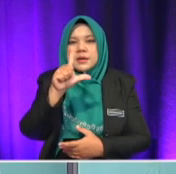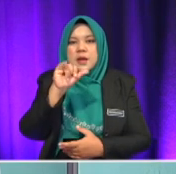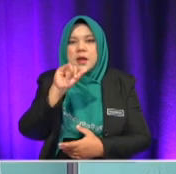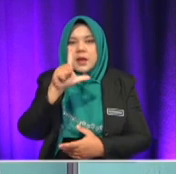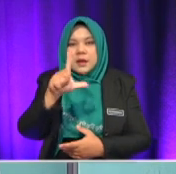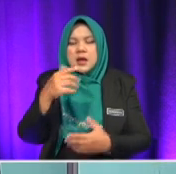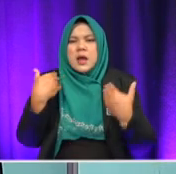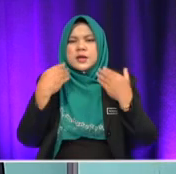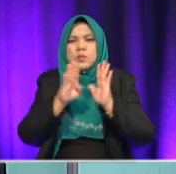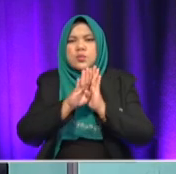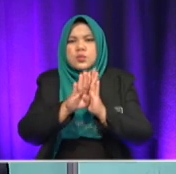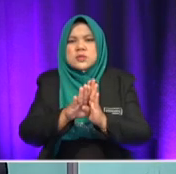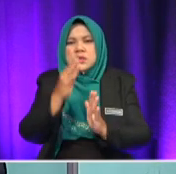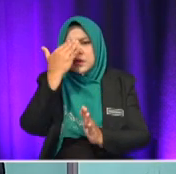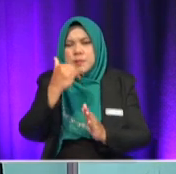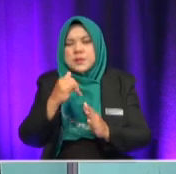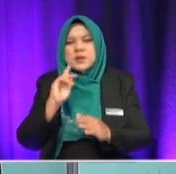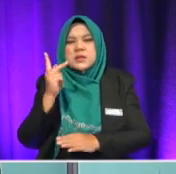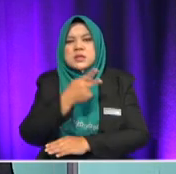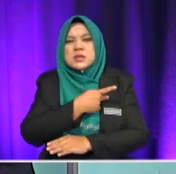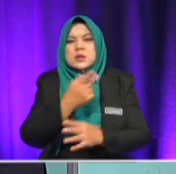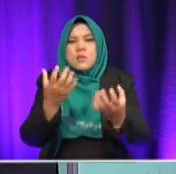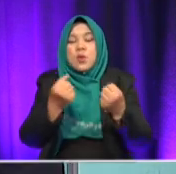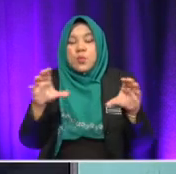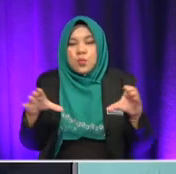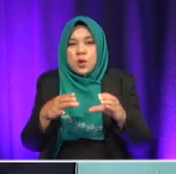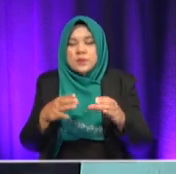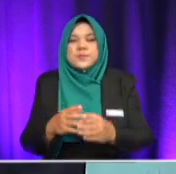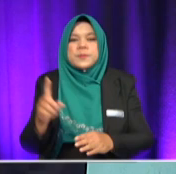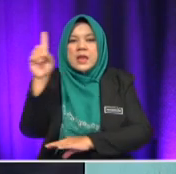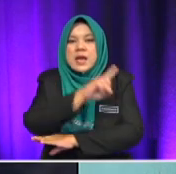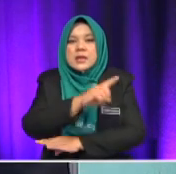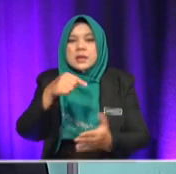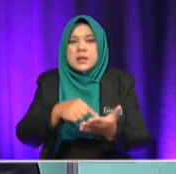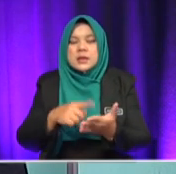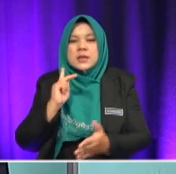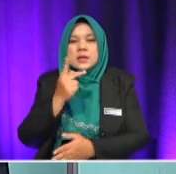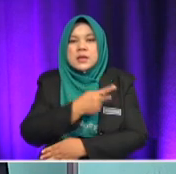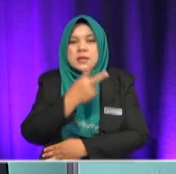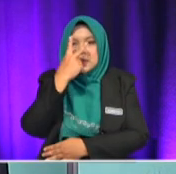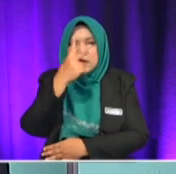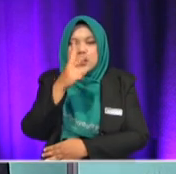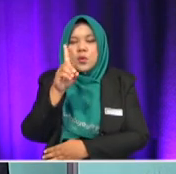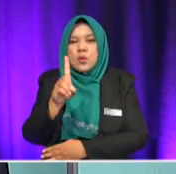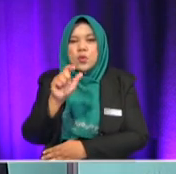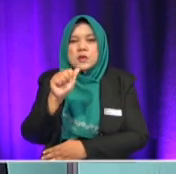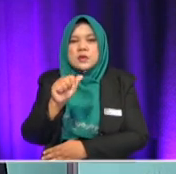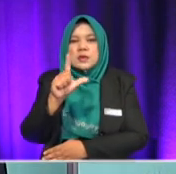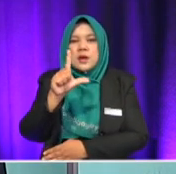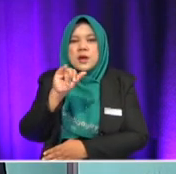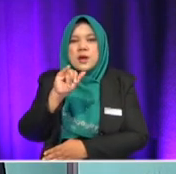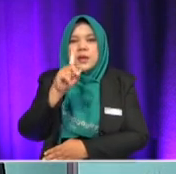ada bukti Kenapa kita perlu buat nih jadi hari ini kita akan tengok dalil mengeluarkan zakat